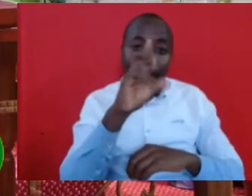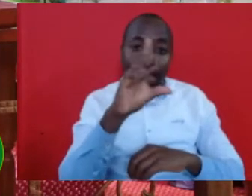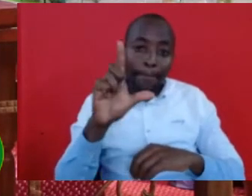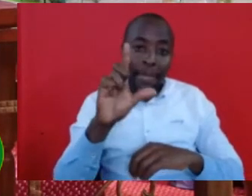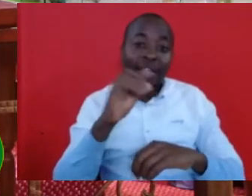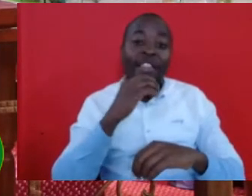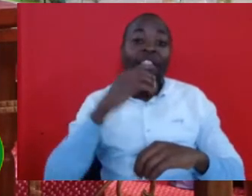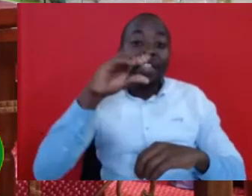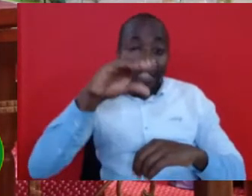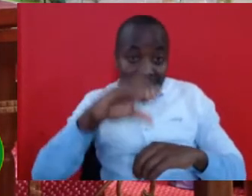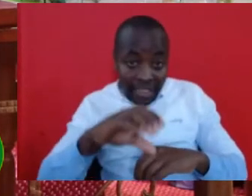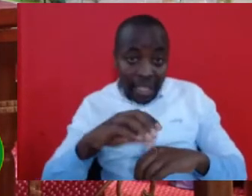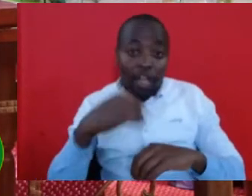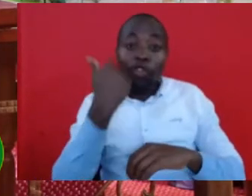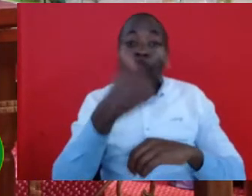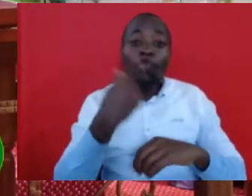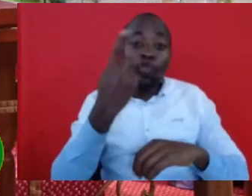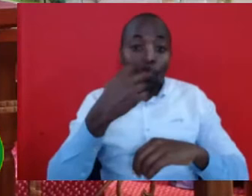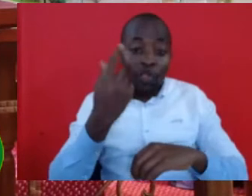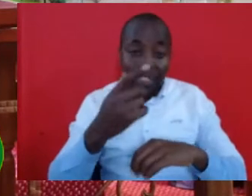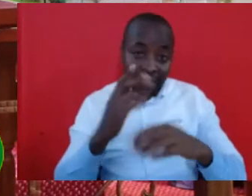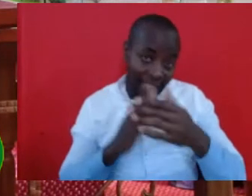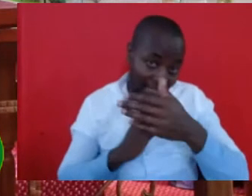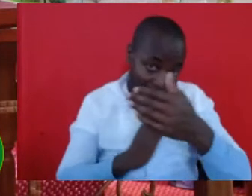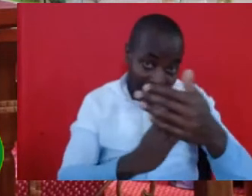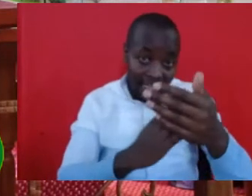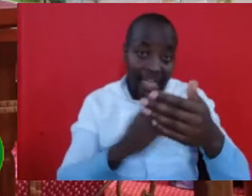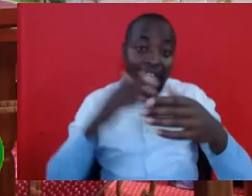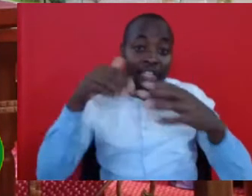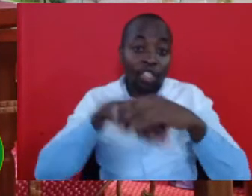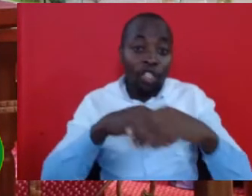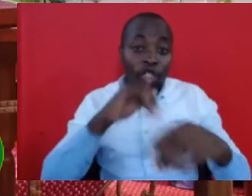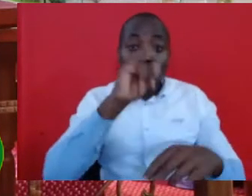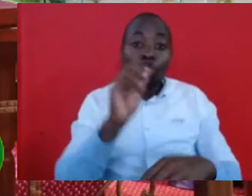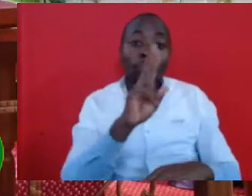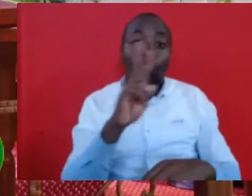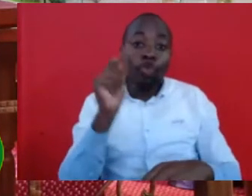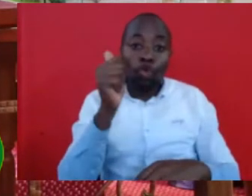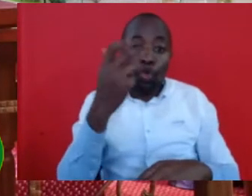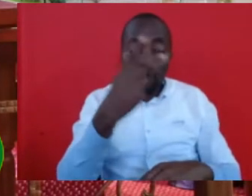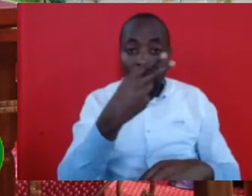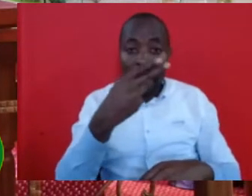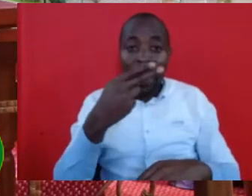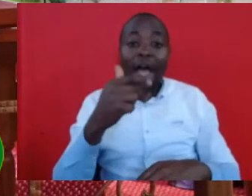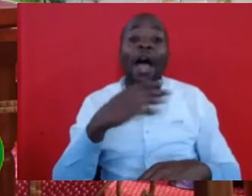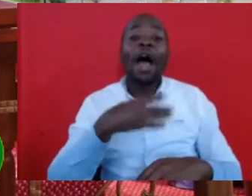Shealtieli mkuu wa Yuda na kuhani mkuu Yoshua mwana wa